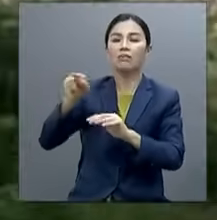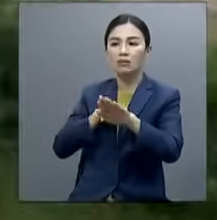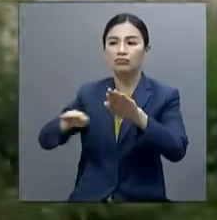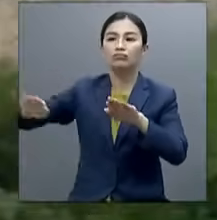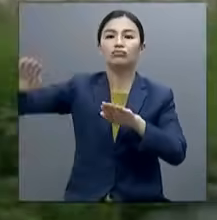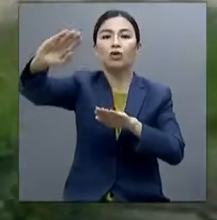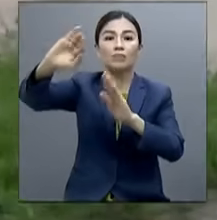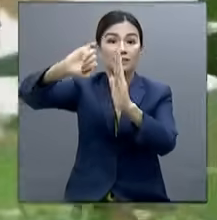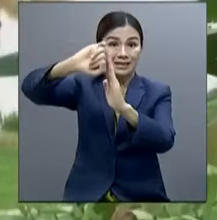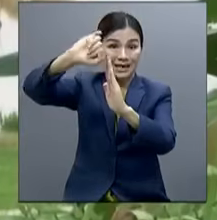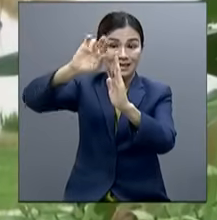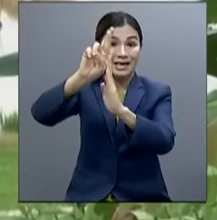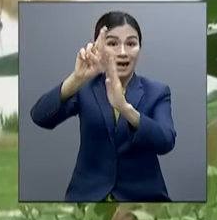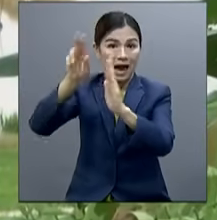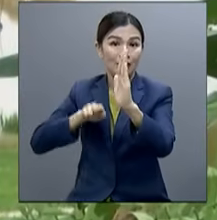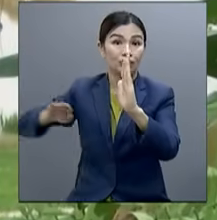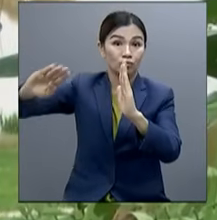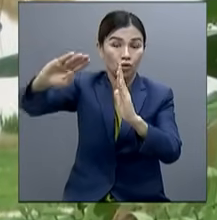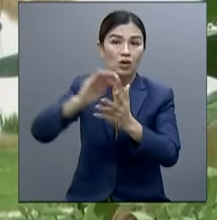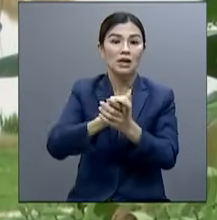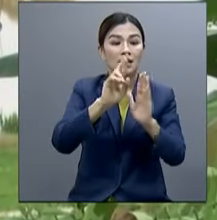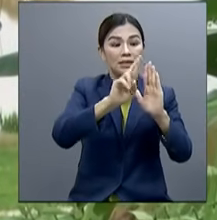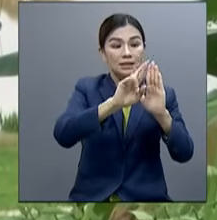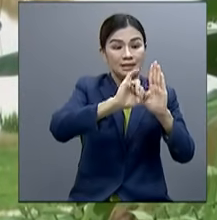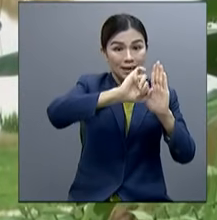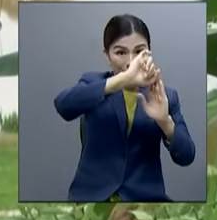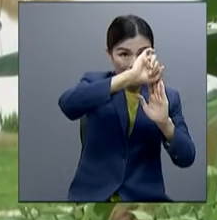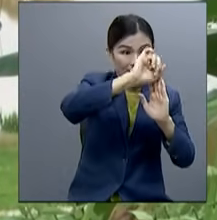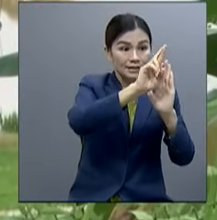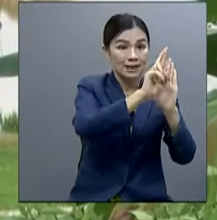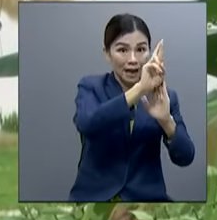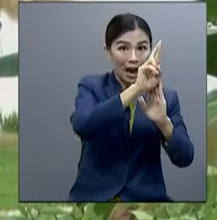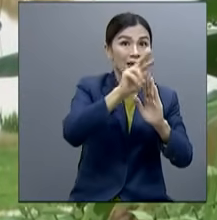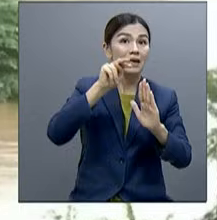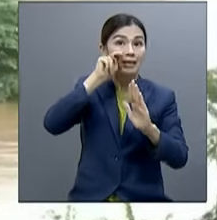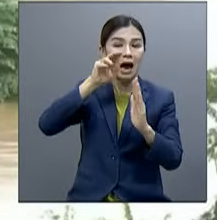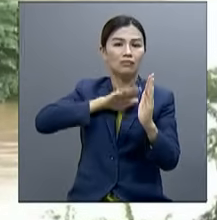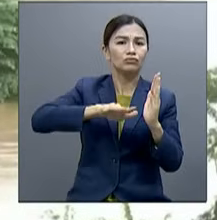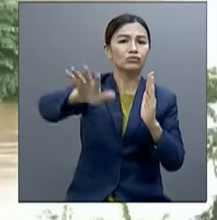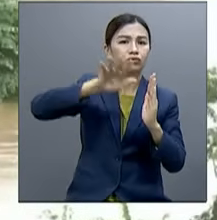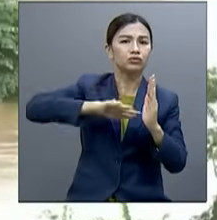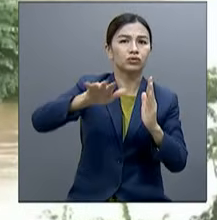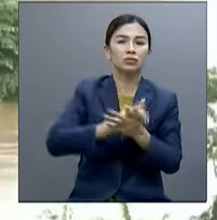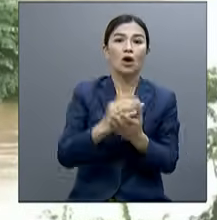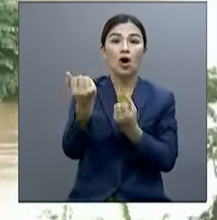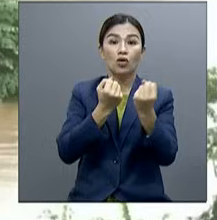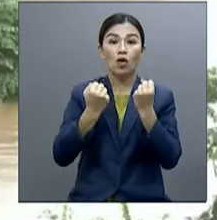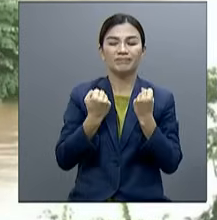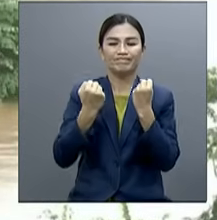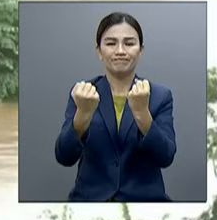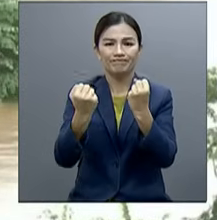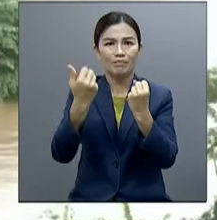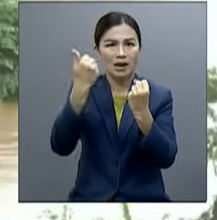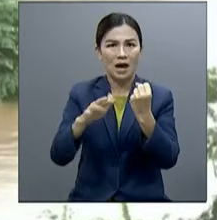ถนนเส้นหนึ่งที่น่ากังวลก็คือเชียงใหม่เชียงรายนะคะเห็นว่าก็มีน้ำพัดผ่านตอนนี้การสัญจรอาจจะต้องอัปเดต